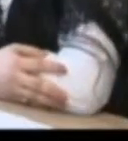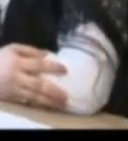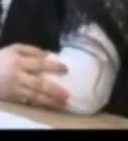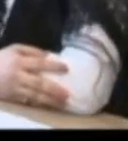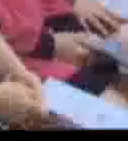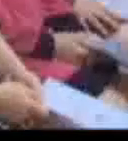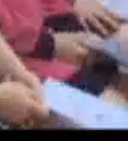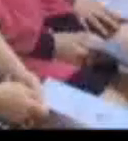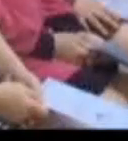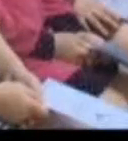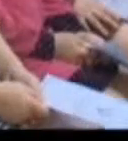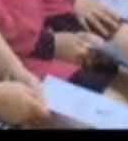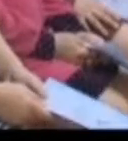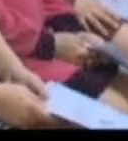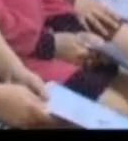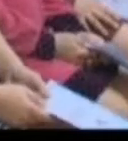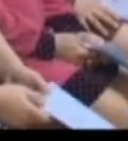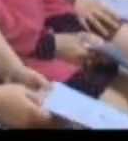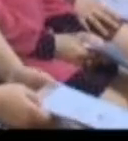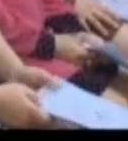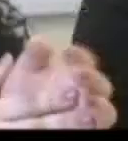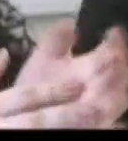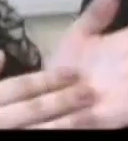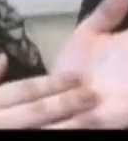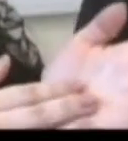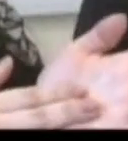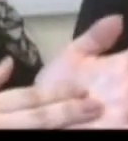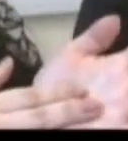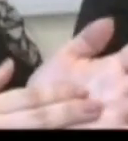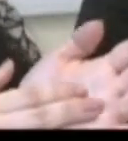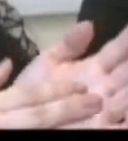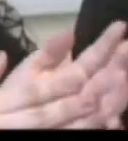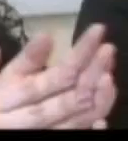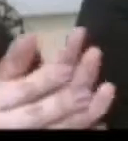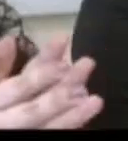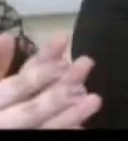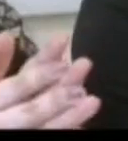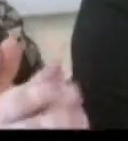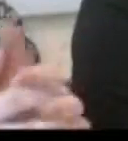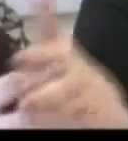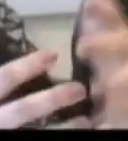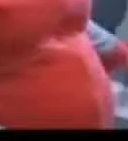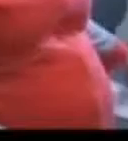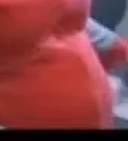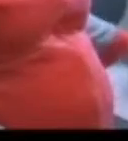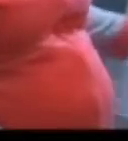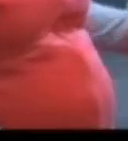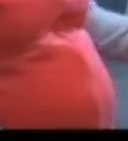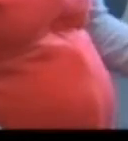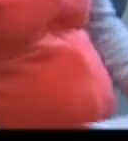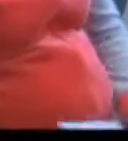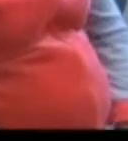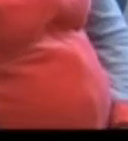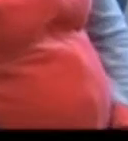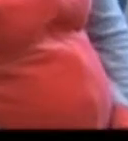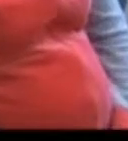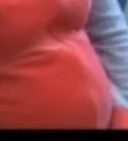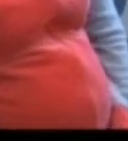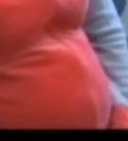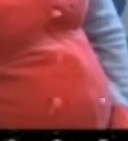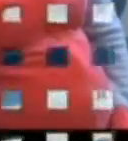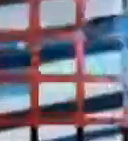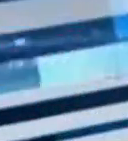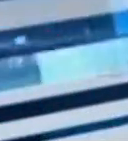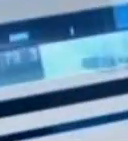Әдемі есім қойғыңыз келеме, мамандар нәрестелердің жеке куәліктерінде ата тектерінің қазақ тілінде жазылуын насихаттап түсіндіру жұмыстарын